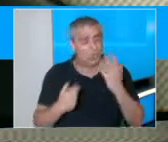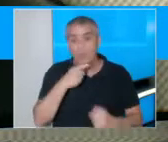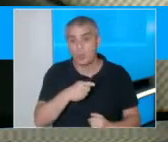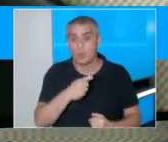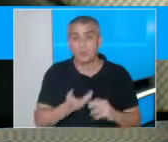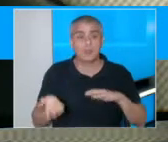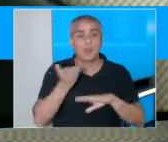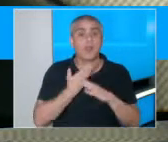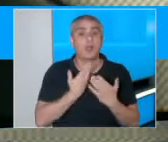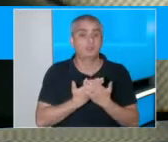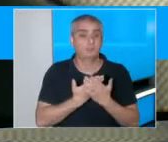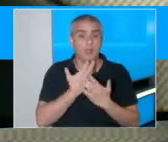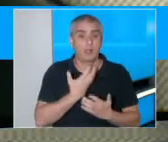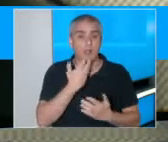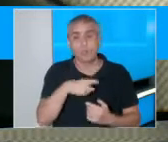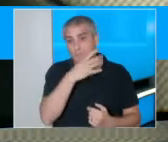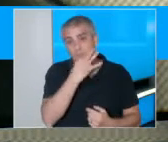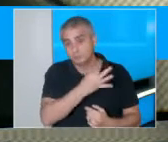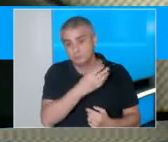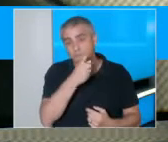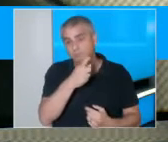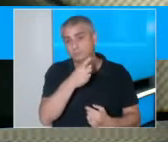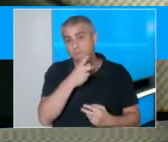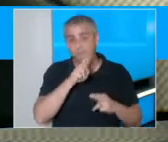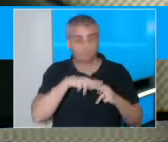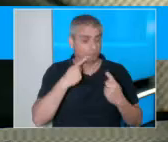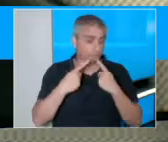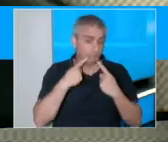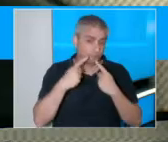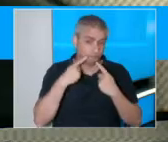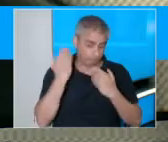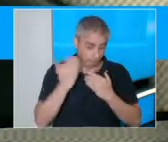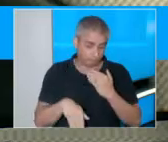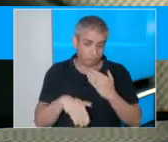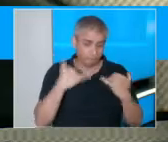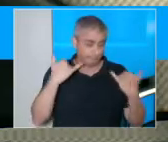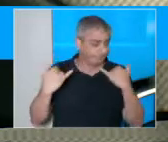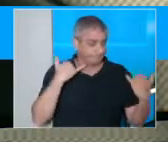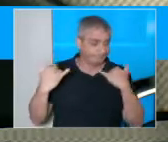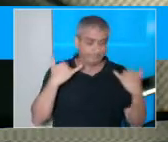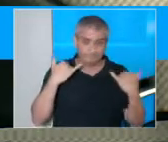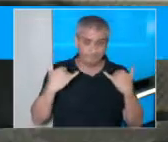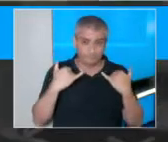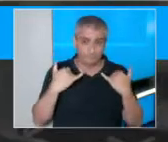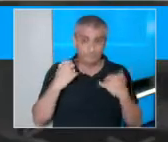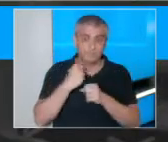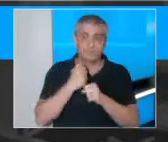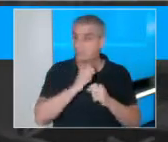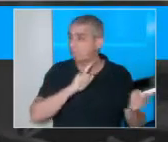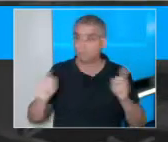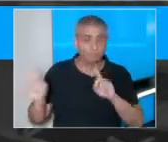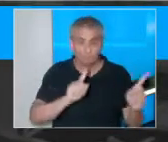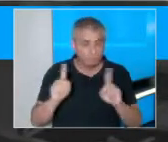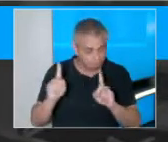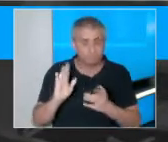זה, העלו את ההצעה למועצת גדולי התורה, וזו מצידה אחרי דיון ממצה שנעשה בטלפוני בין הבתים ובשלוחים שרצו מכאן